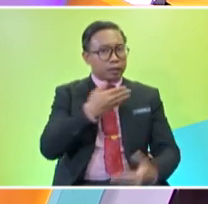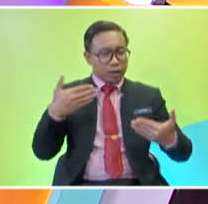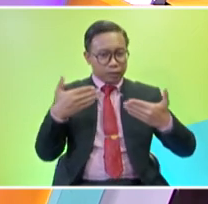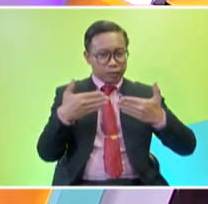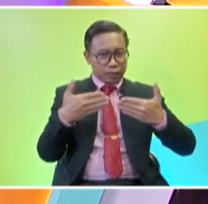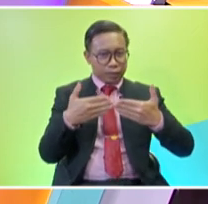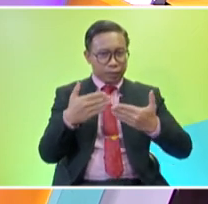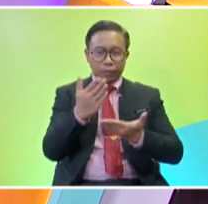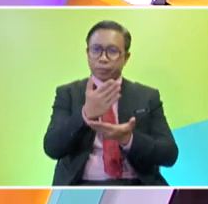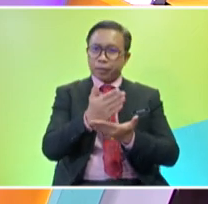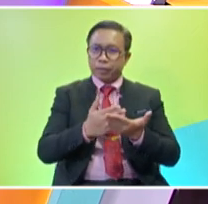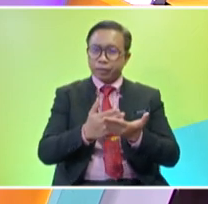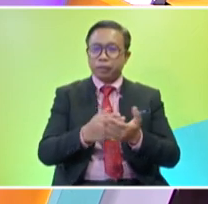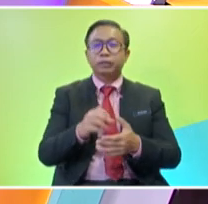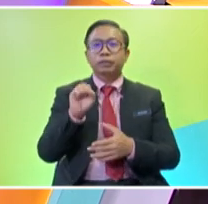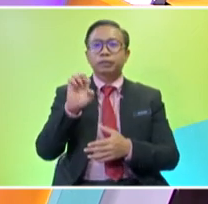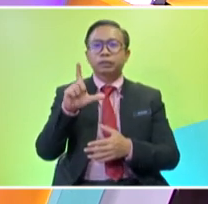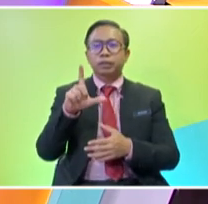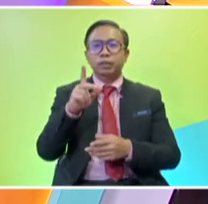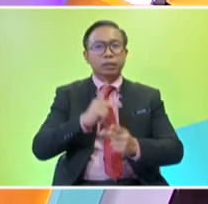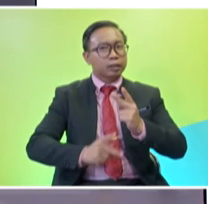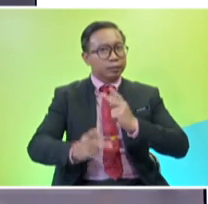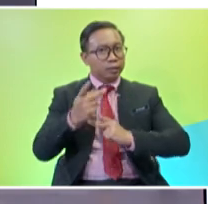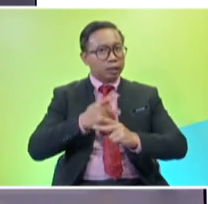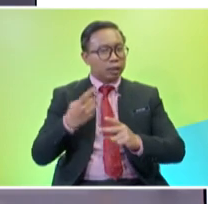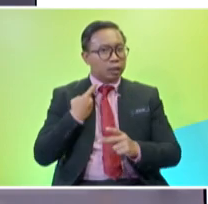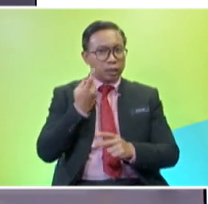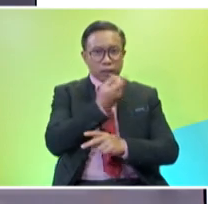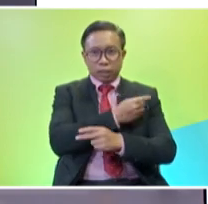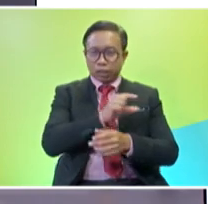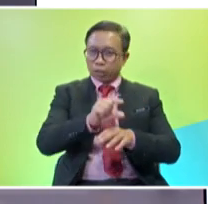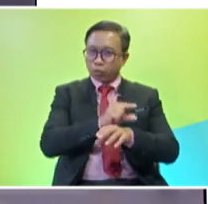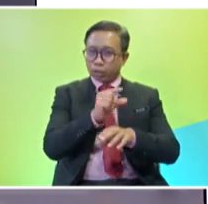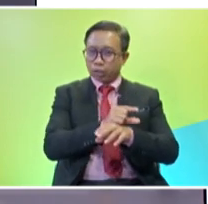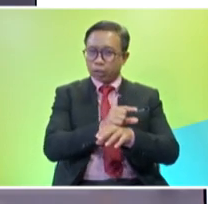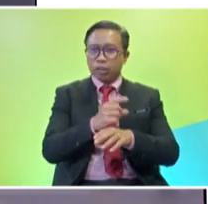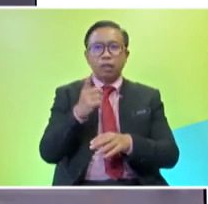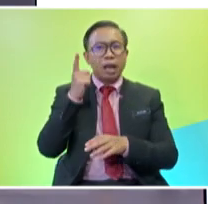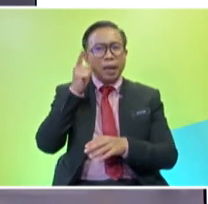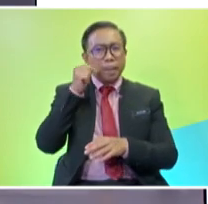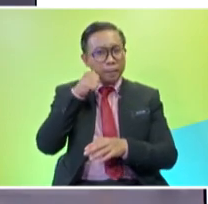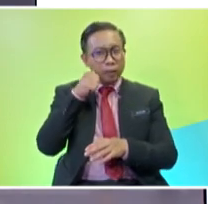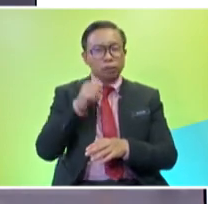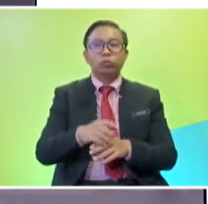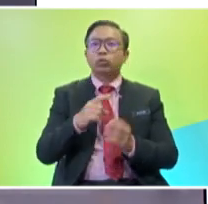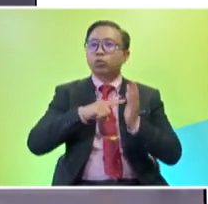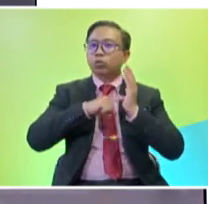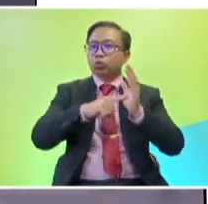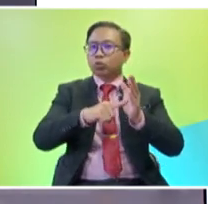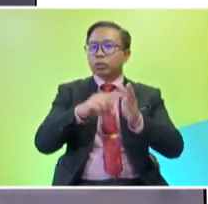bahagian untuk sel kimia macam mana kita enak gunakan lemon kita nak tonjolkan aplikasi